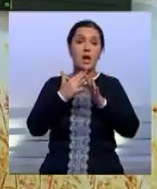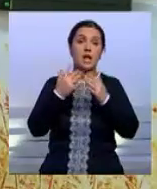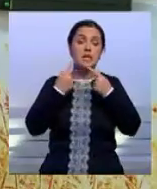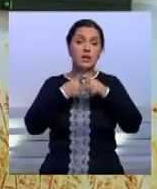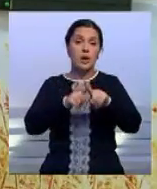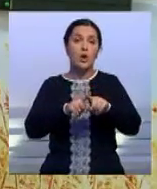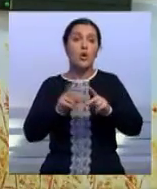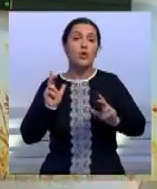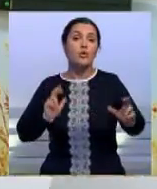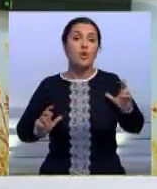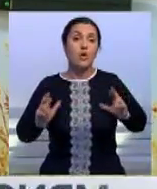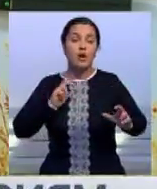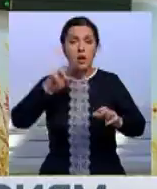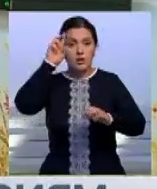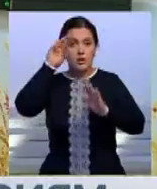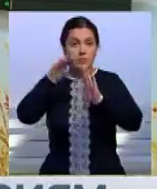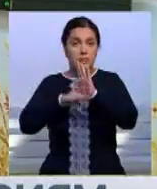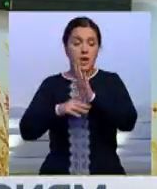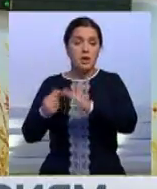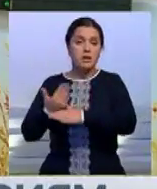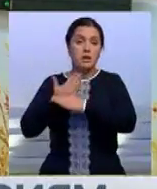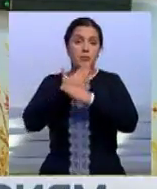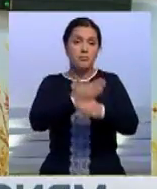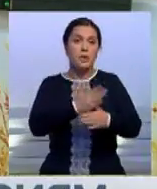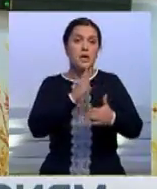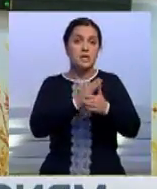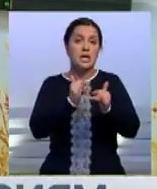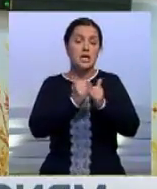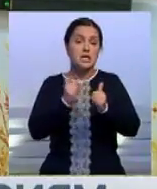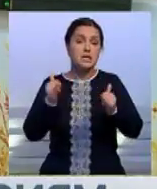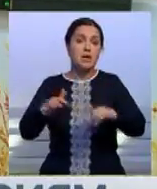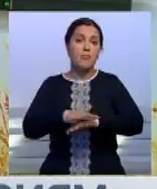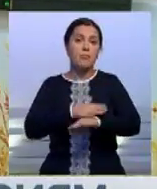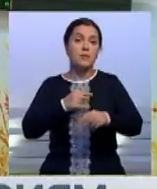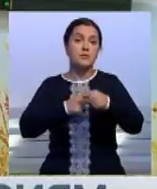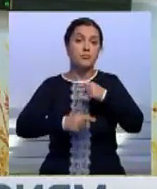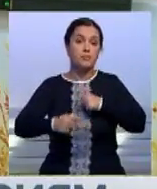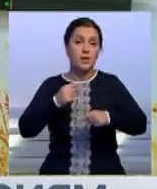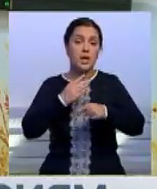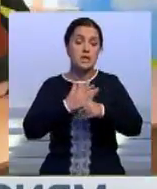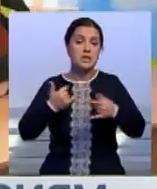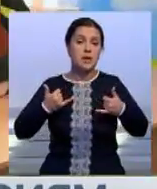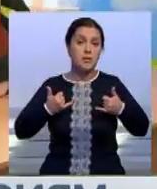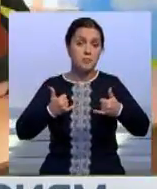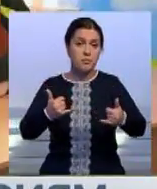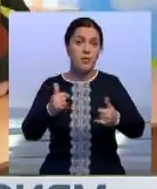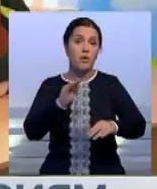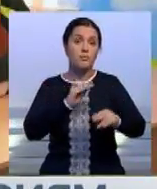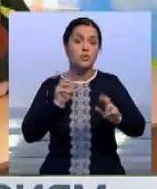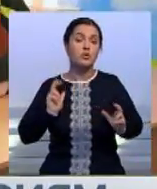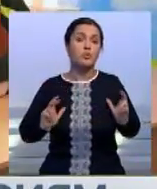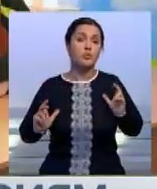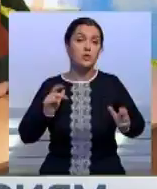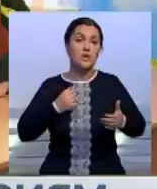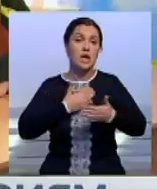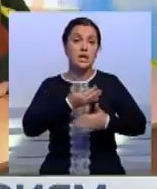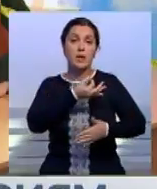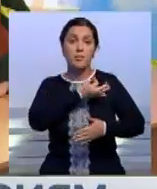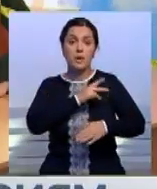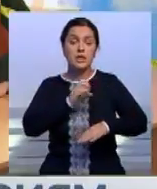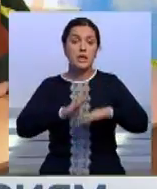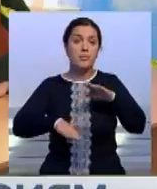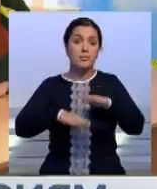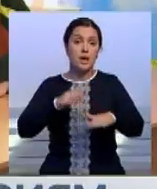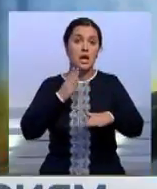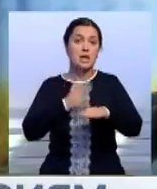колледжу удалось приобрести за счет госпрограммы «Продуктивная занятость и развитие массового предпринимательства». Поливным оборудованием студенты активно пользуются на практике